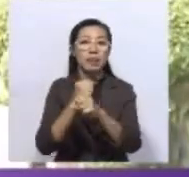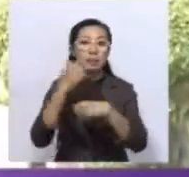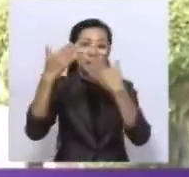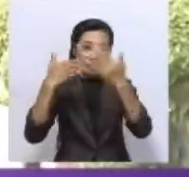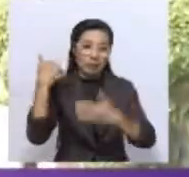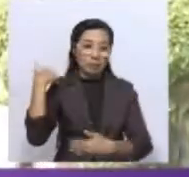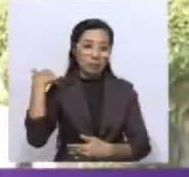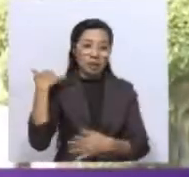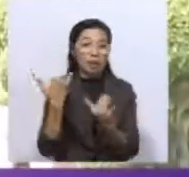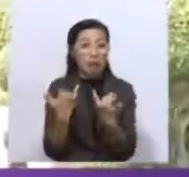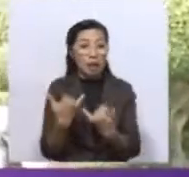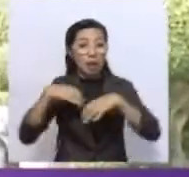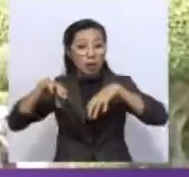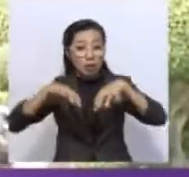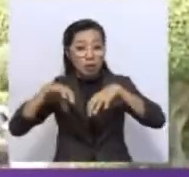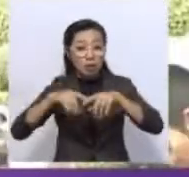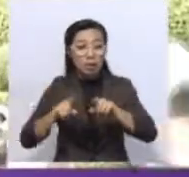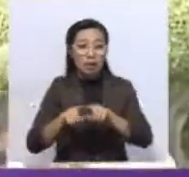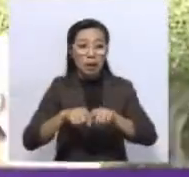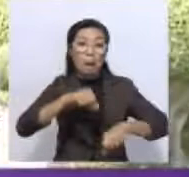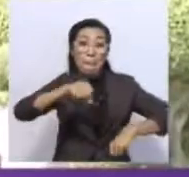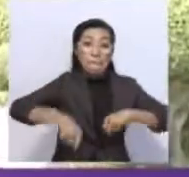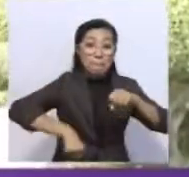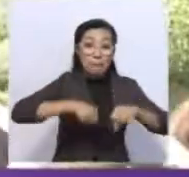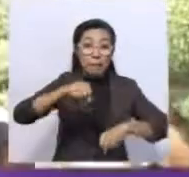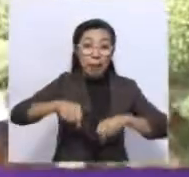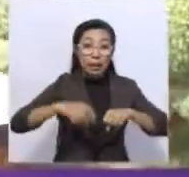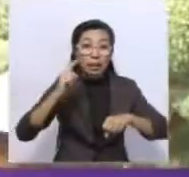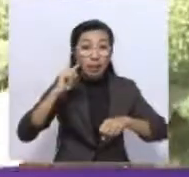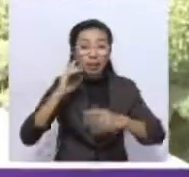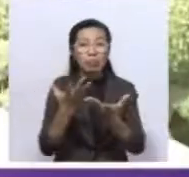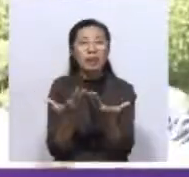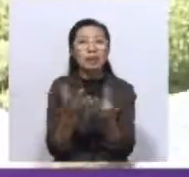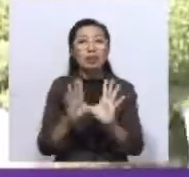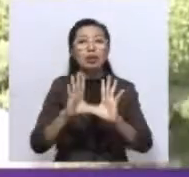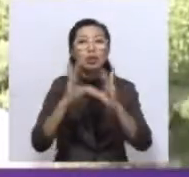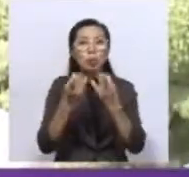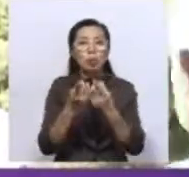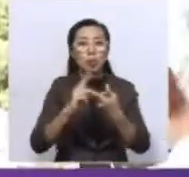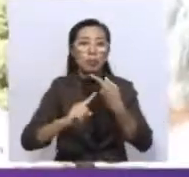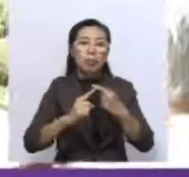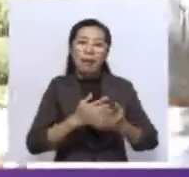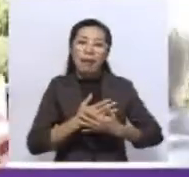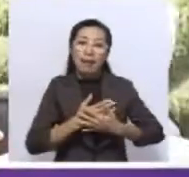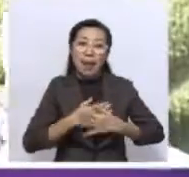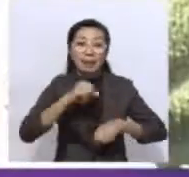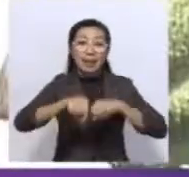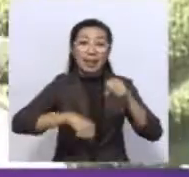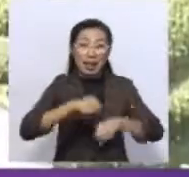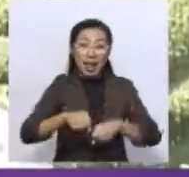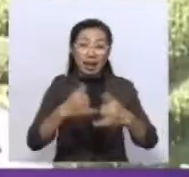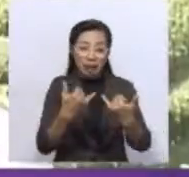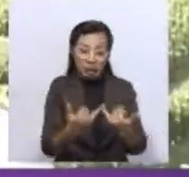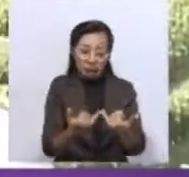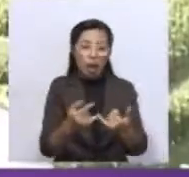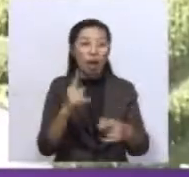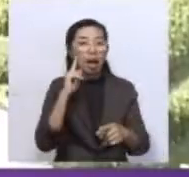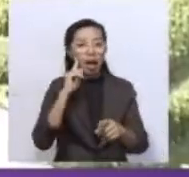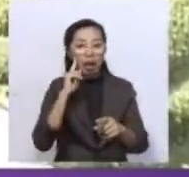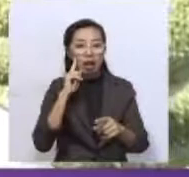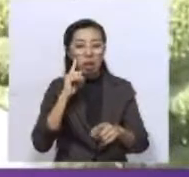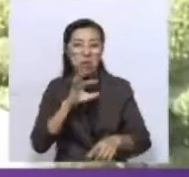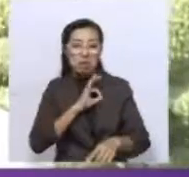พาะอย่างยิ่งเราจัดงานชื่อว่าปั่นปันบุญปั่นก็คือชมรมเพื่อนรักจักรยานได้นำจักรยานมาปั่นรอบพุทธมณฑลก็มีสมาชิก